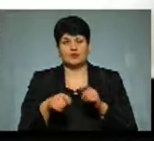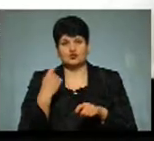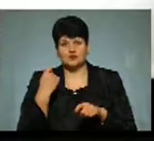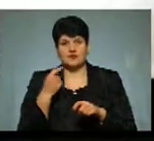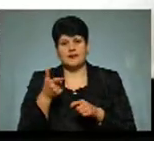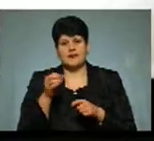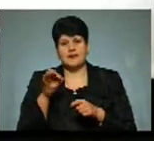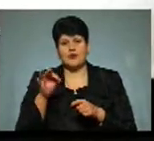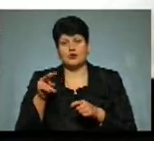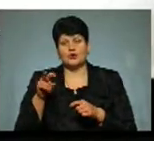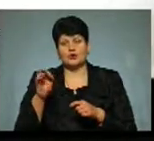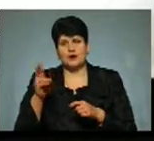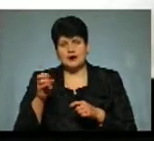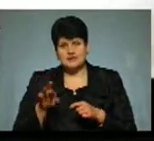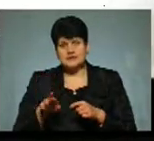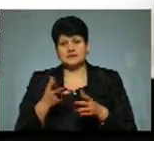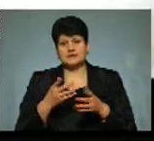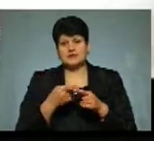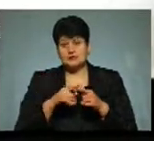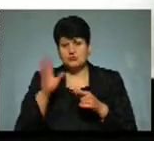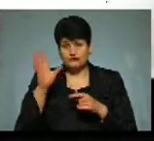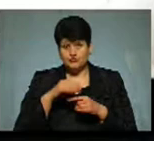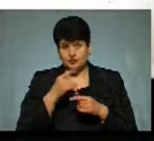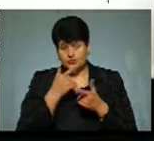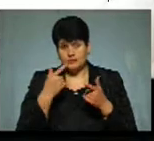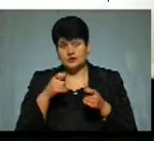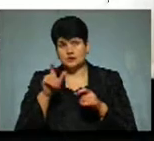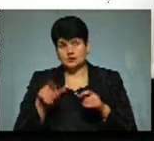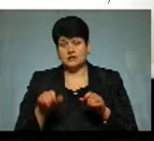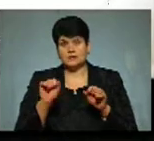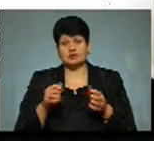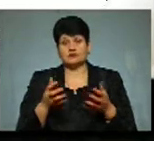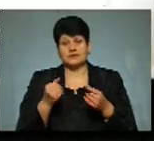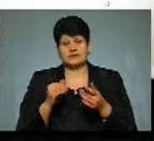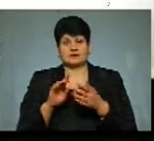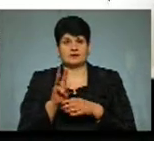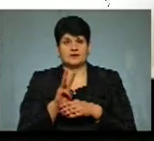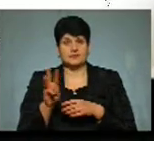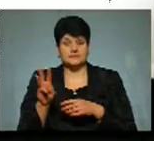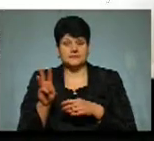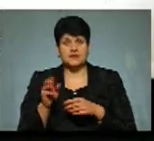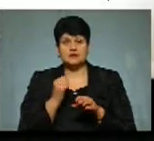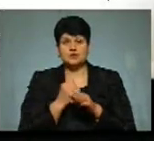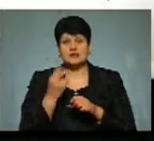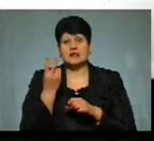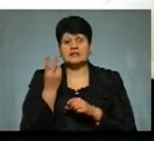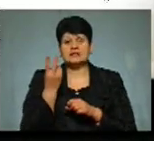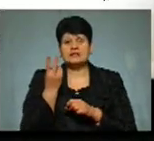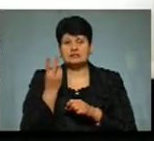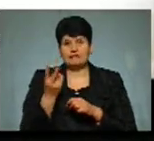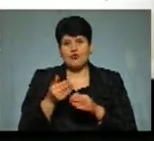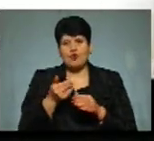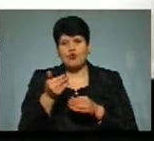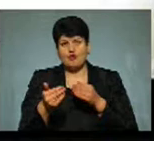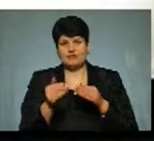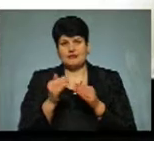фотографії самого порушення. І людина може цю всю інформацію отримати безпосередньо на сайті. Зроблена така двокрокова